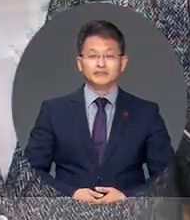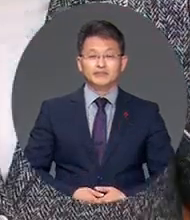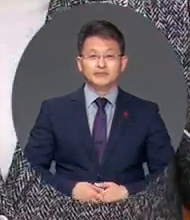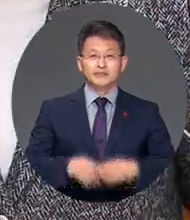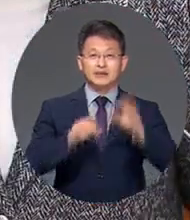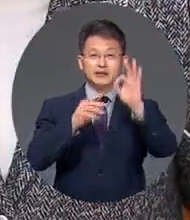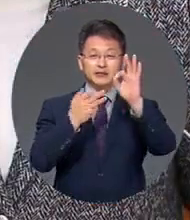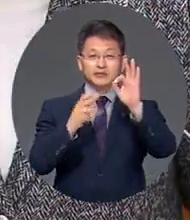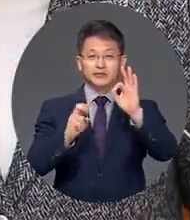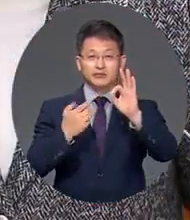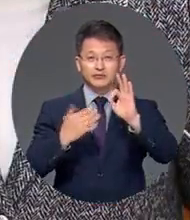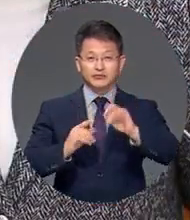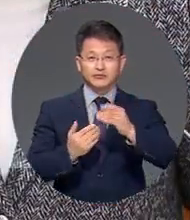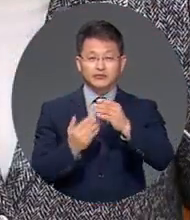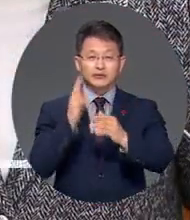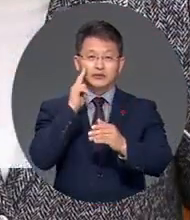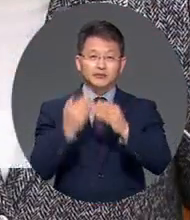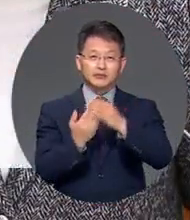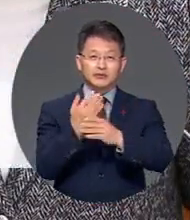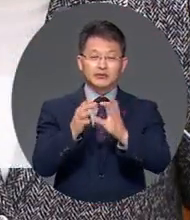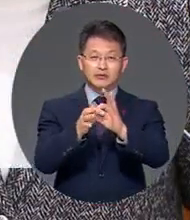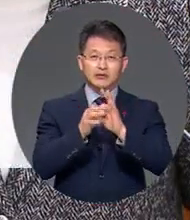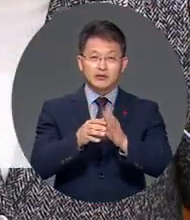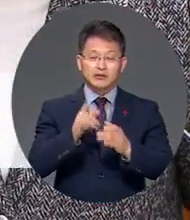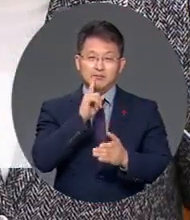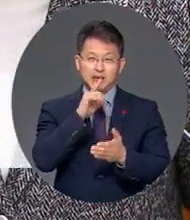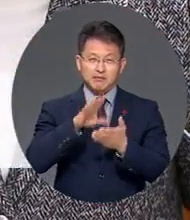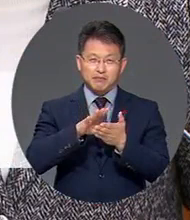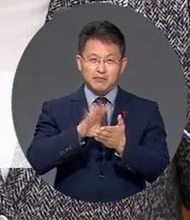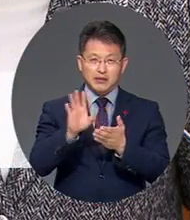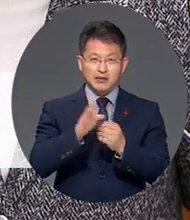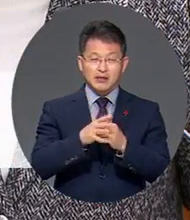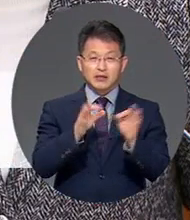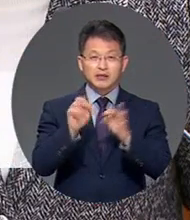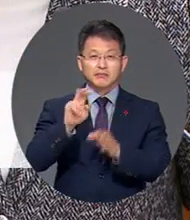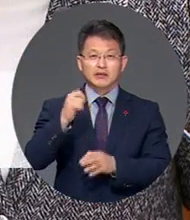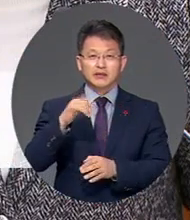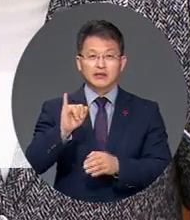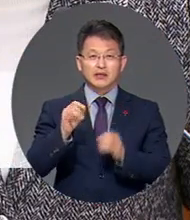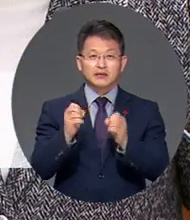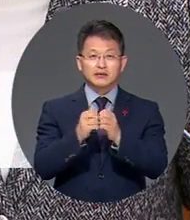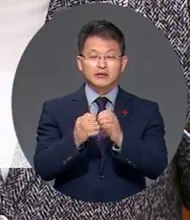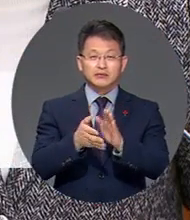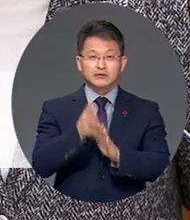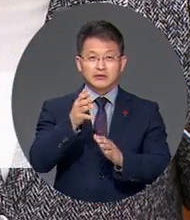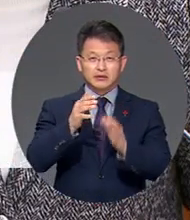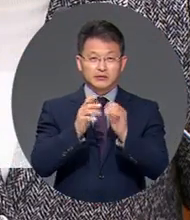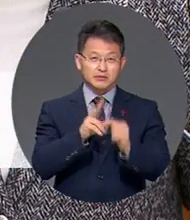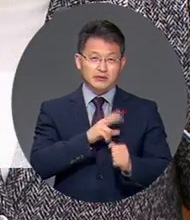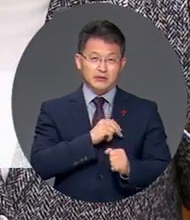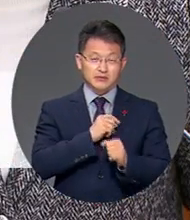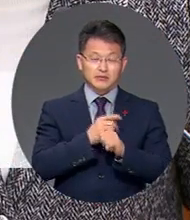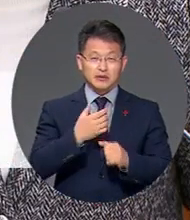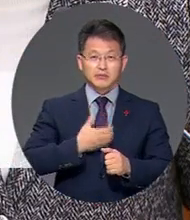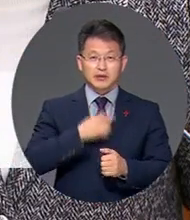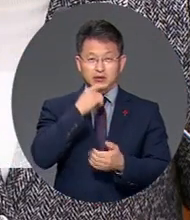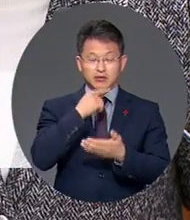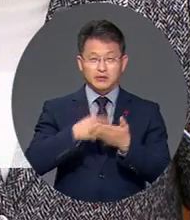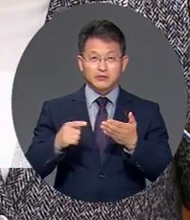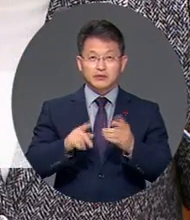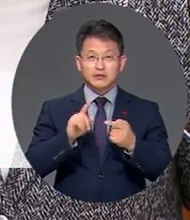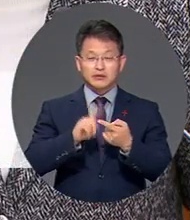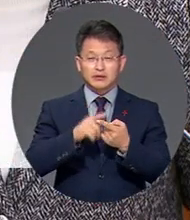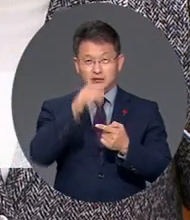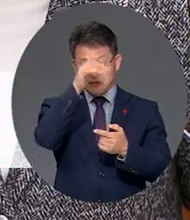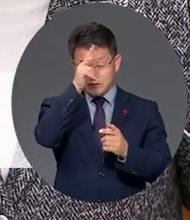12구 참사와 관련해 막말 파문을 일으킨 김미나 창원시 의원이 명예훼손 혐의 등으로 고발됐습니다